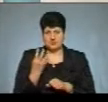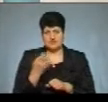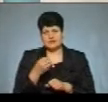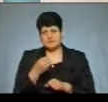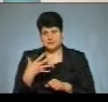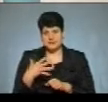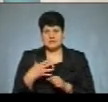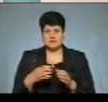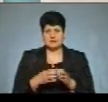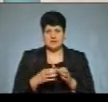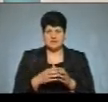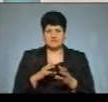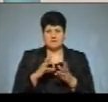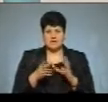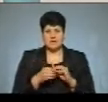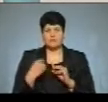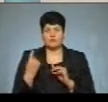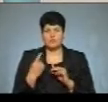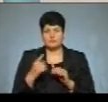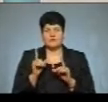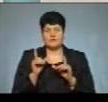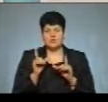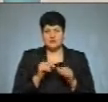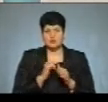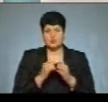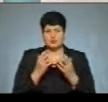14-15 бригад, а в загальному по області виїжджає щодня